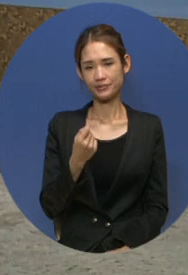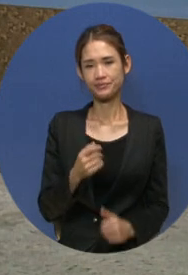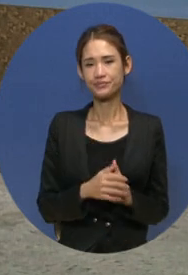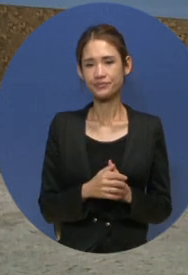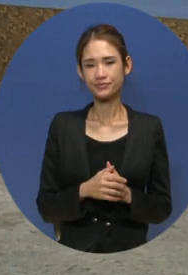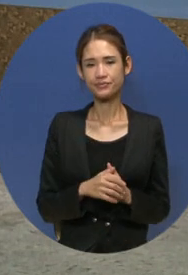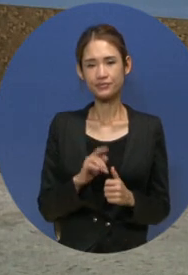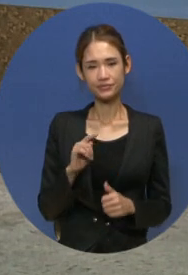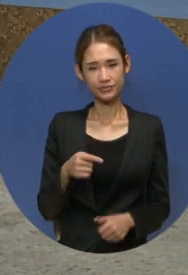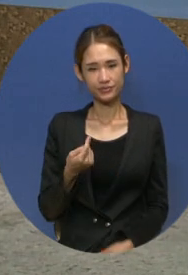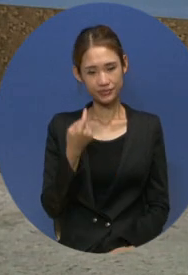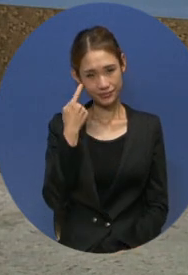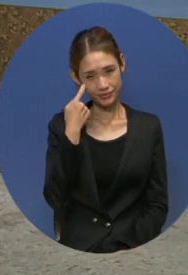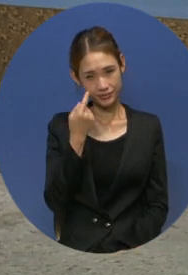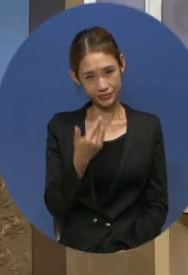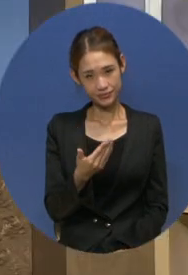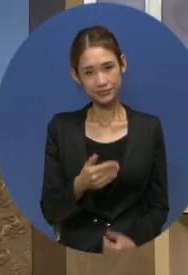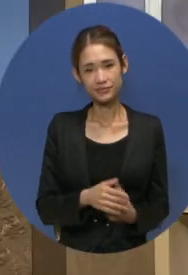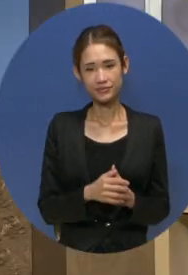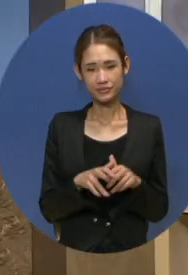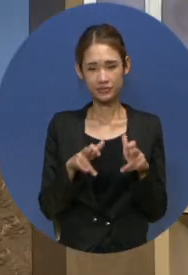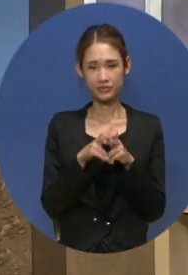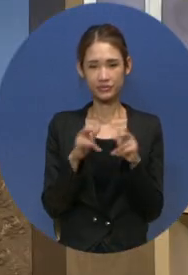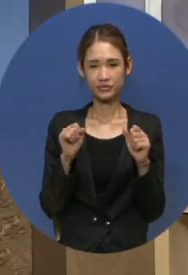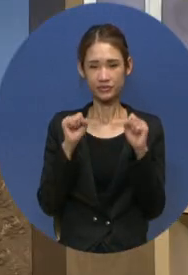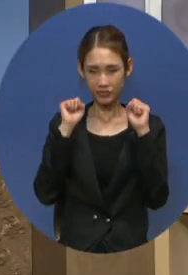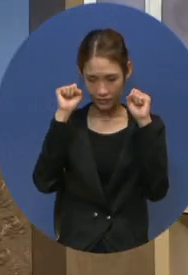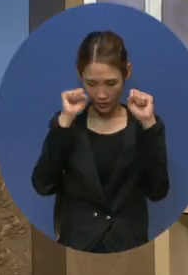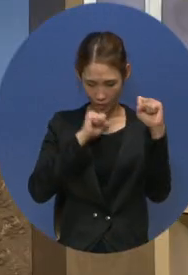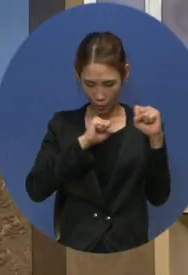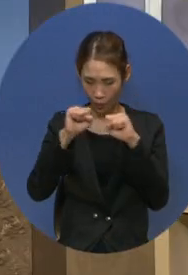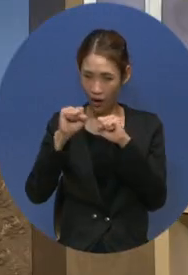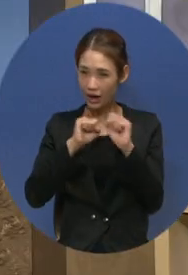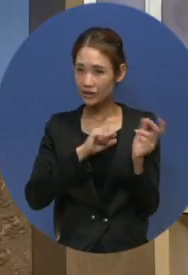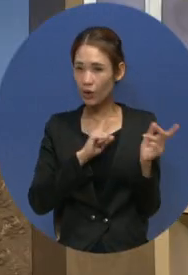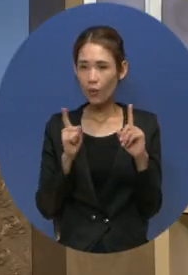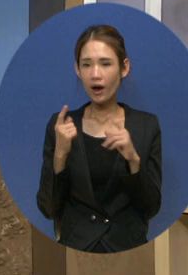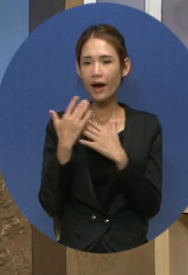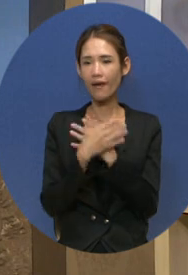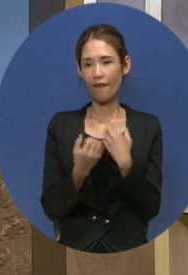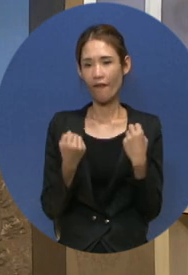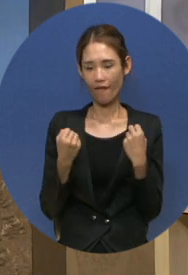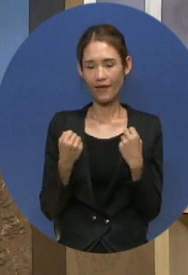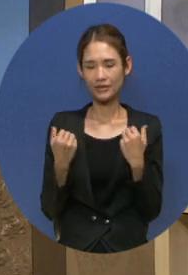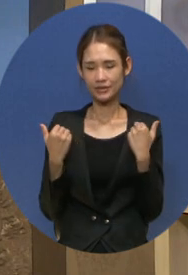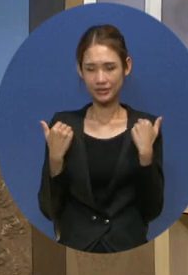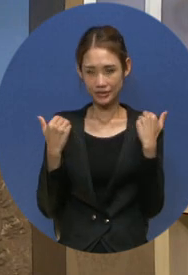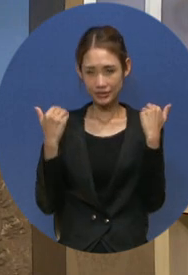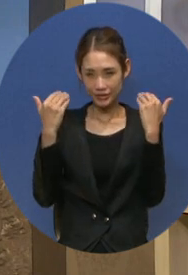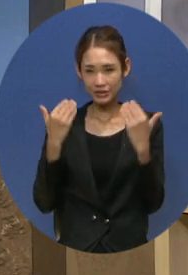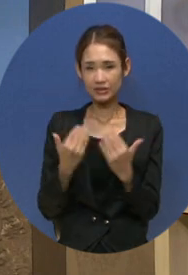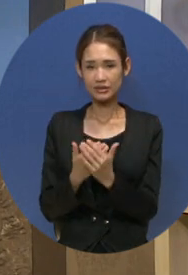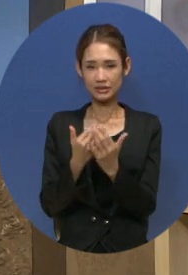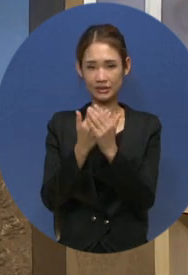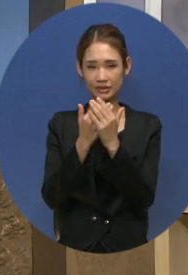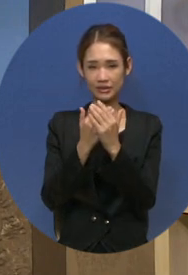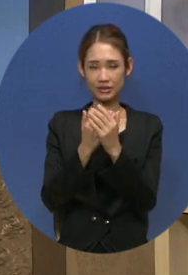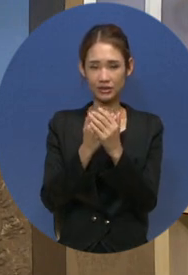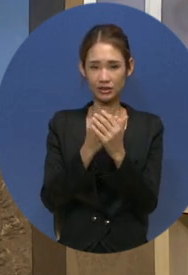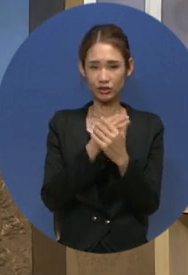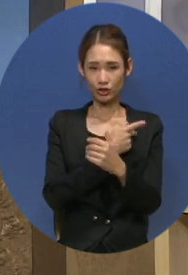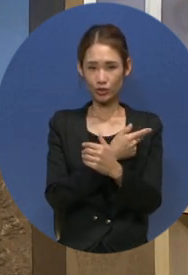그럼 이제 또 다음 질문으로 넘어가서, 장애인의 체육 활성화와 건강 증진을 위해서 또 수중